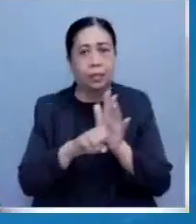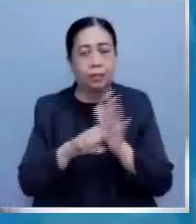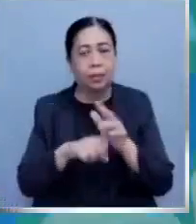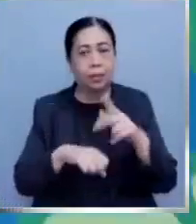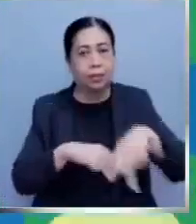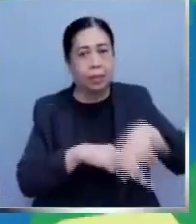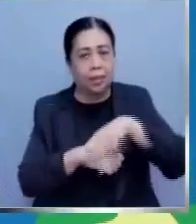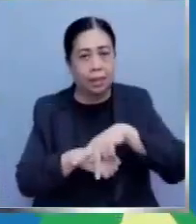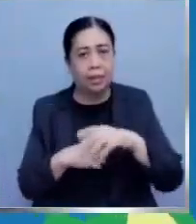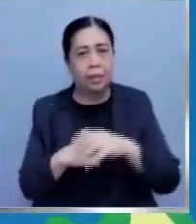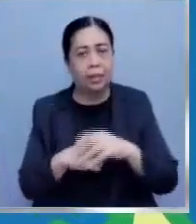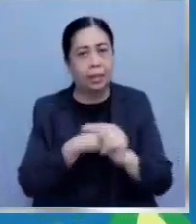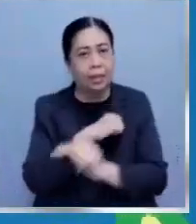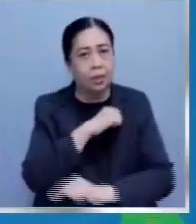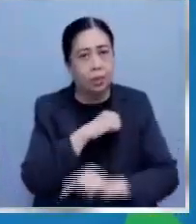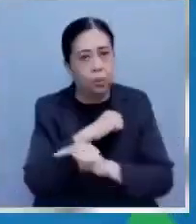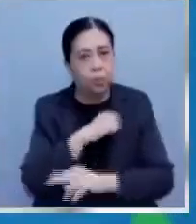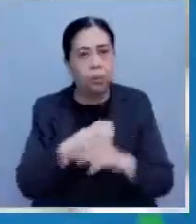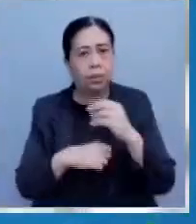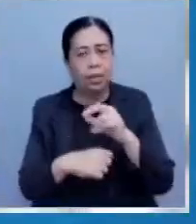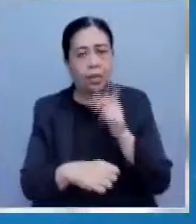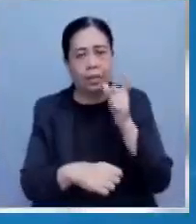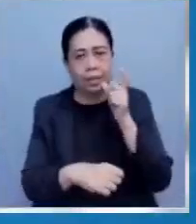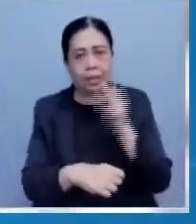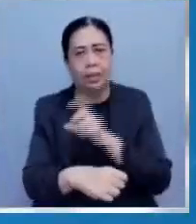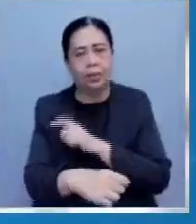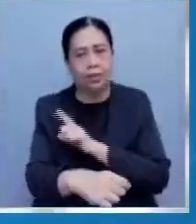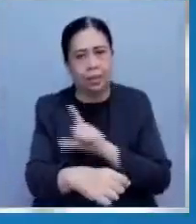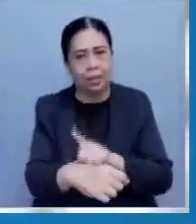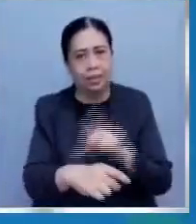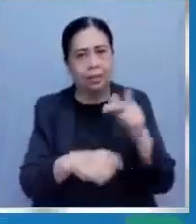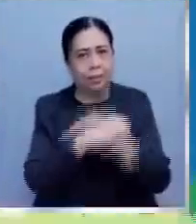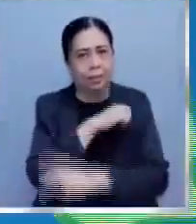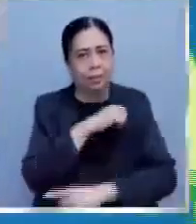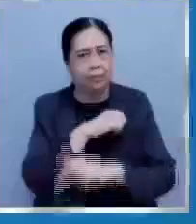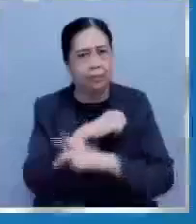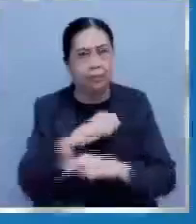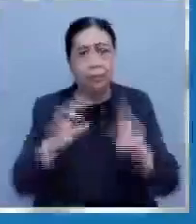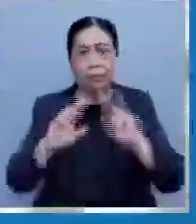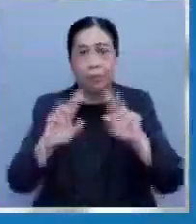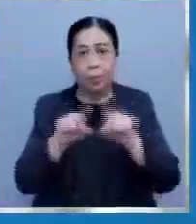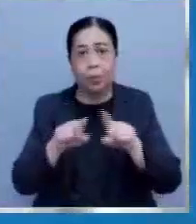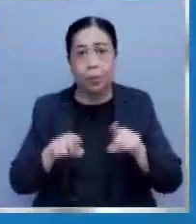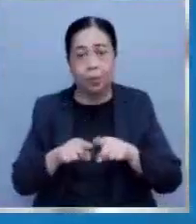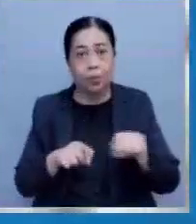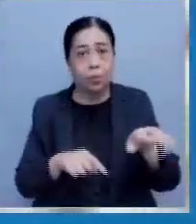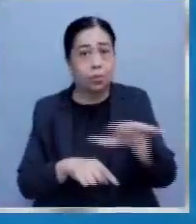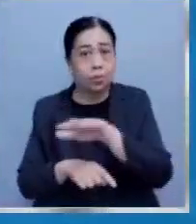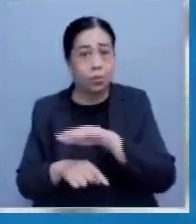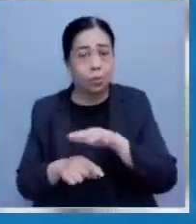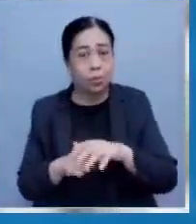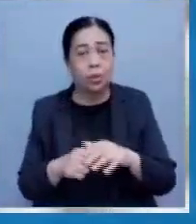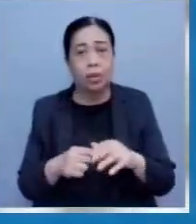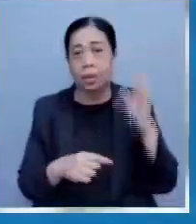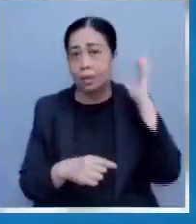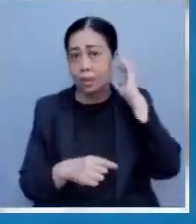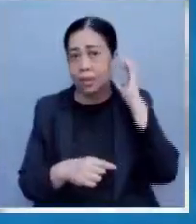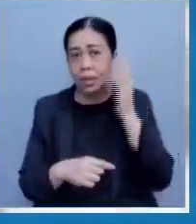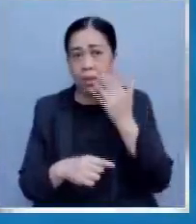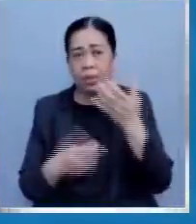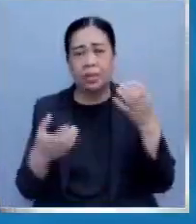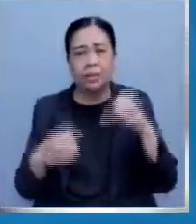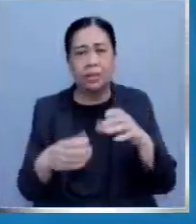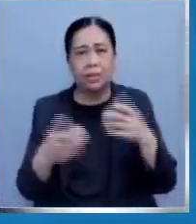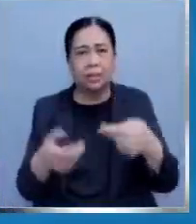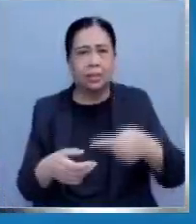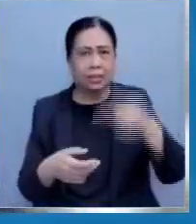Island, Negros at Leyte Provinces. Maghanda rin ho ang mga kapuso natin sa Mindanao dahil mataas ang tsansa ng